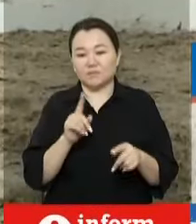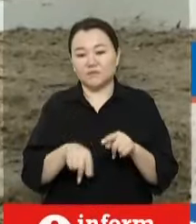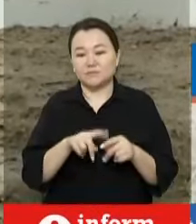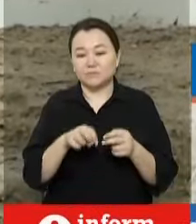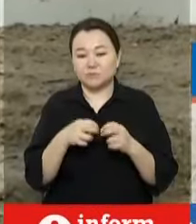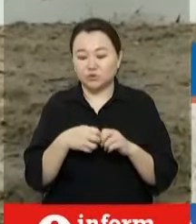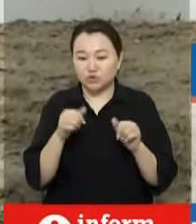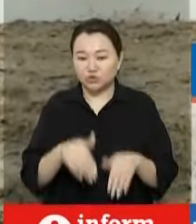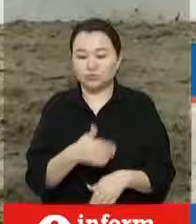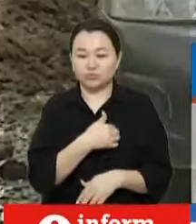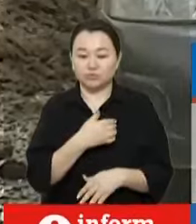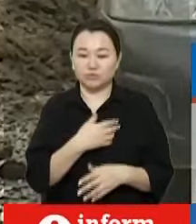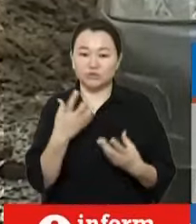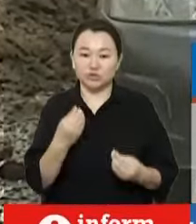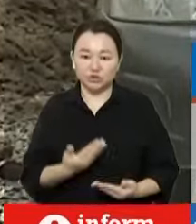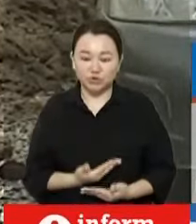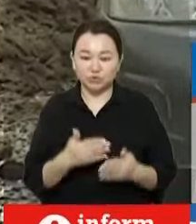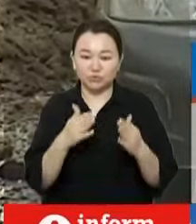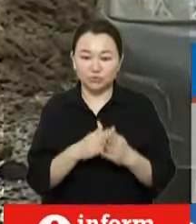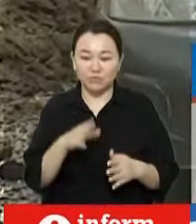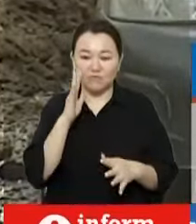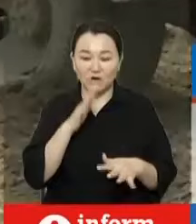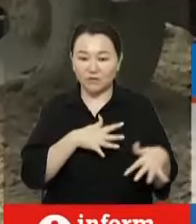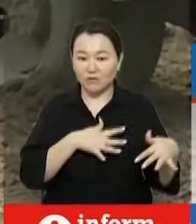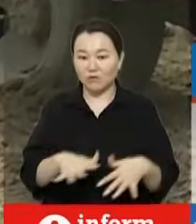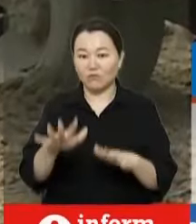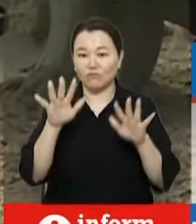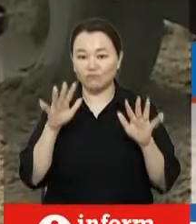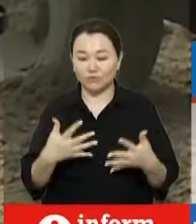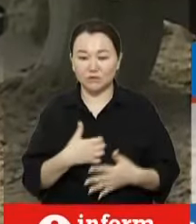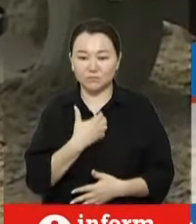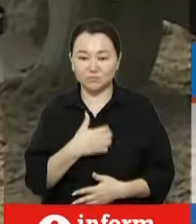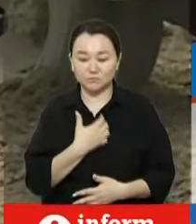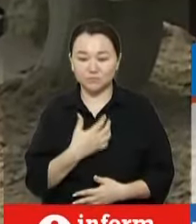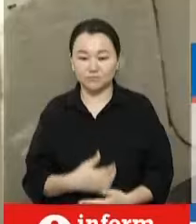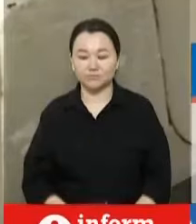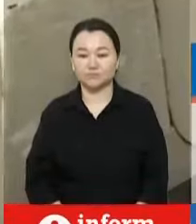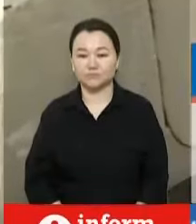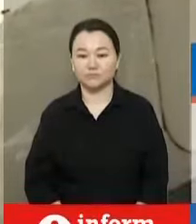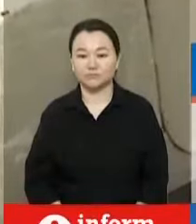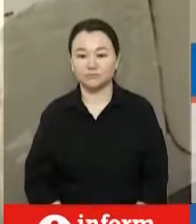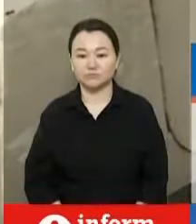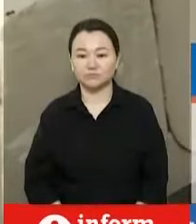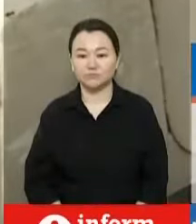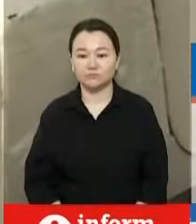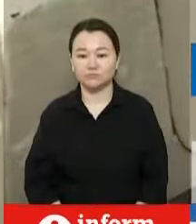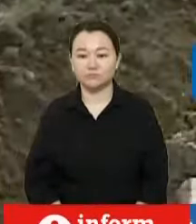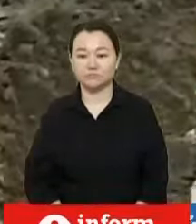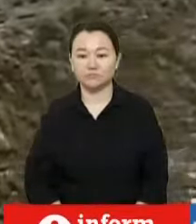дейді. Болмаса Айгүннің аманда тұрып жатқан үйлерін су шайып кетеме деп қауіптеніп отыр. Бауыржан Жақсынбет, Думан Сүлеймен, Информбюро.